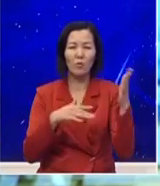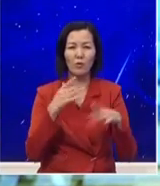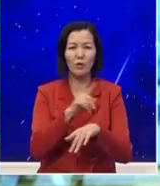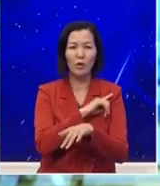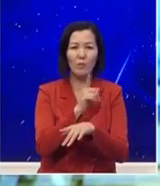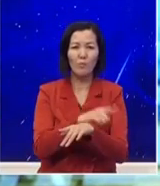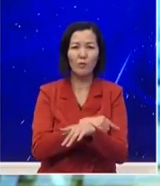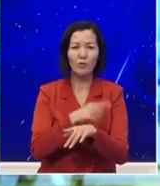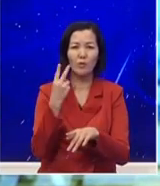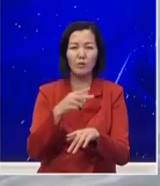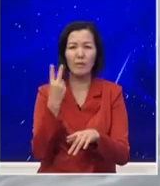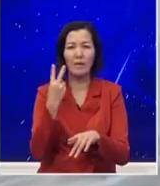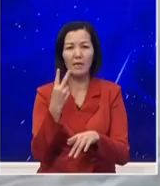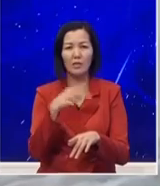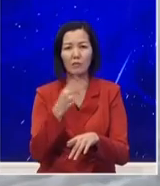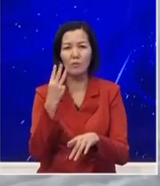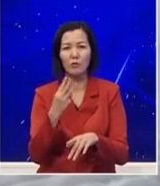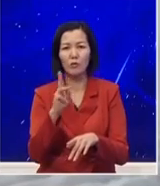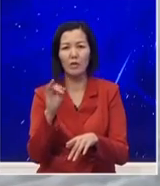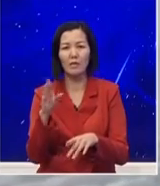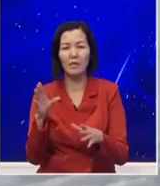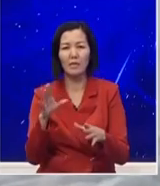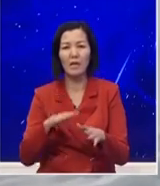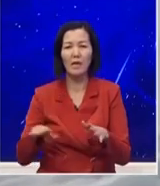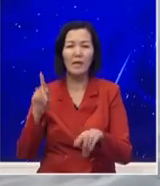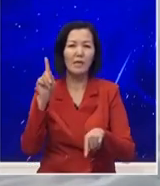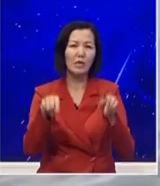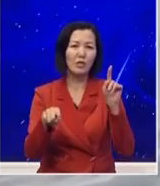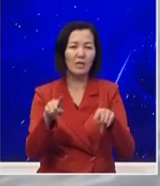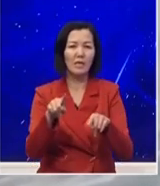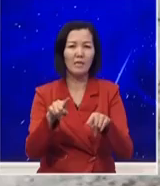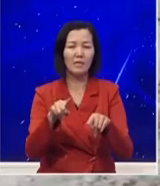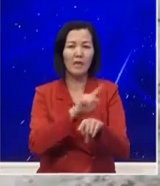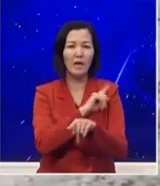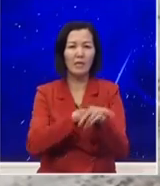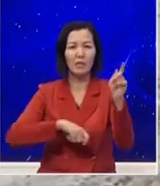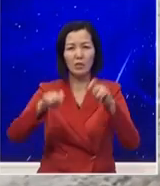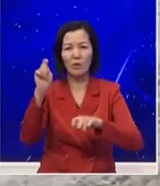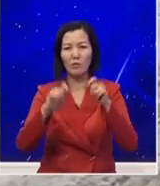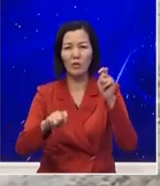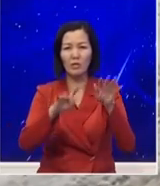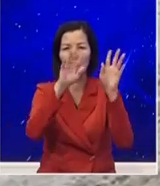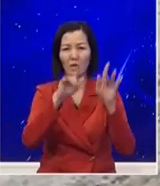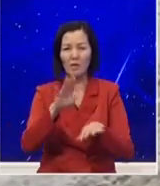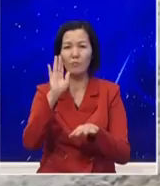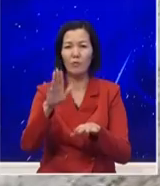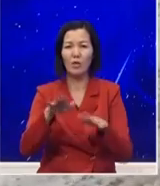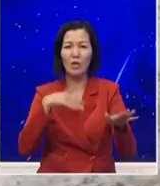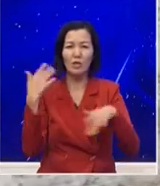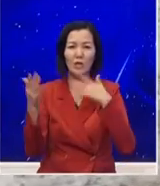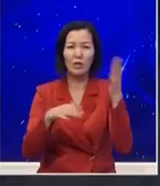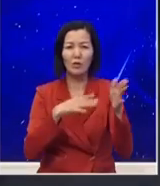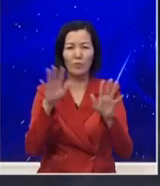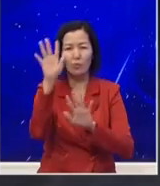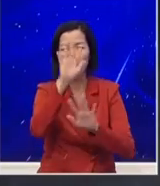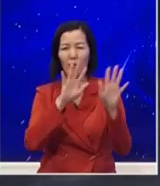сәйкес 22-23 қаңтарда өңіріміздің кей жерлерінде қатты жауын шашын, қар жауат, бұрқасын жел тұрып,